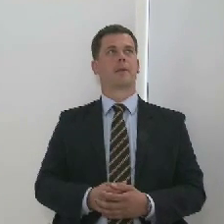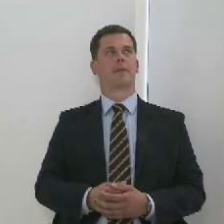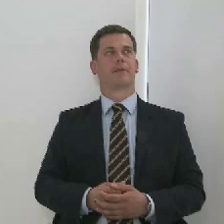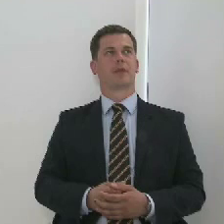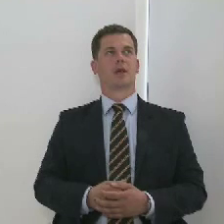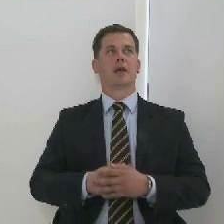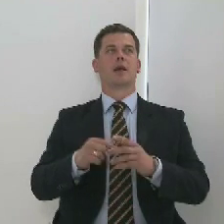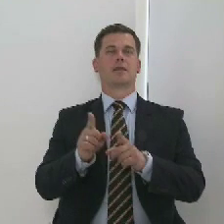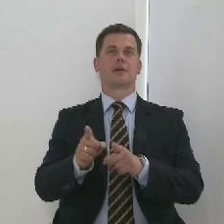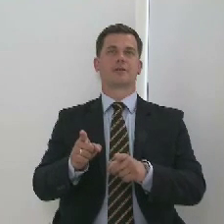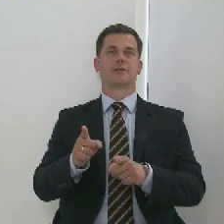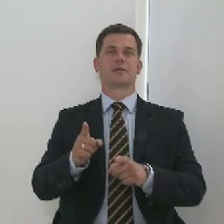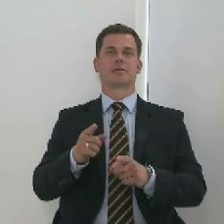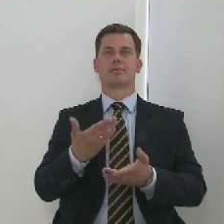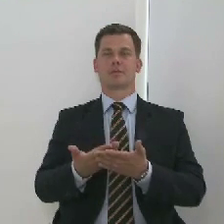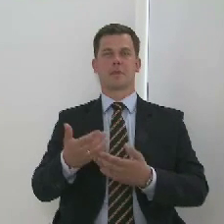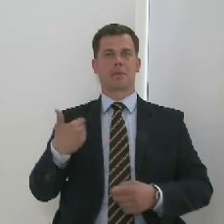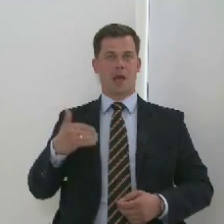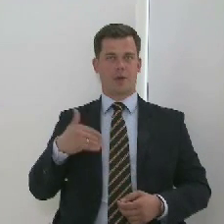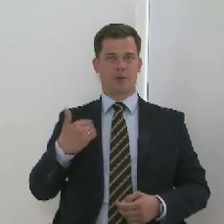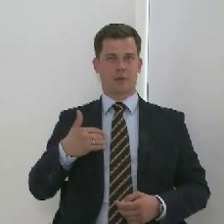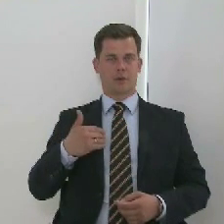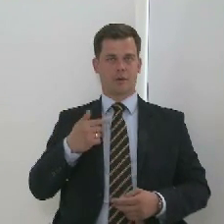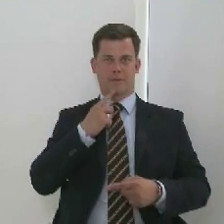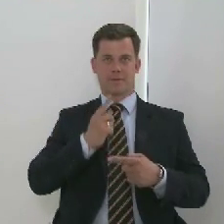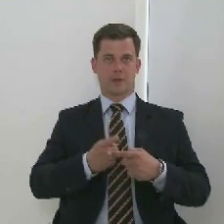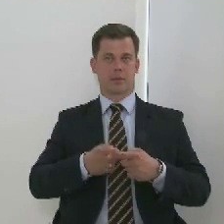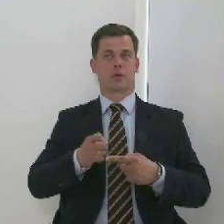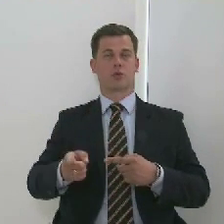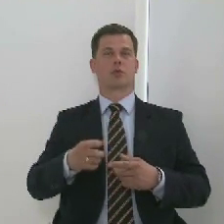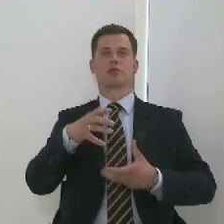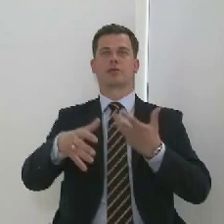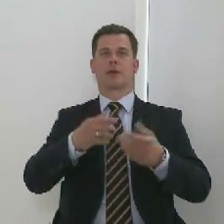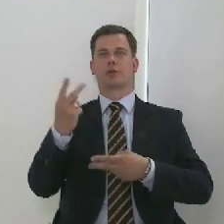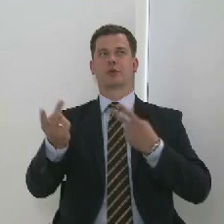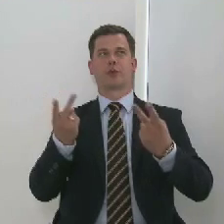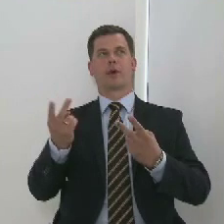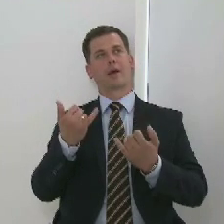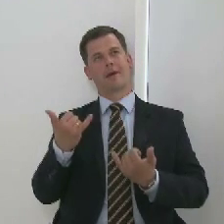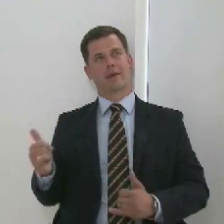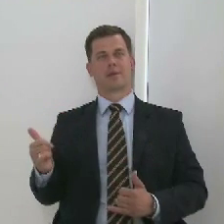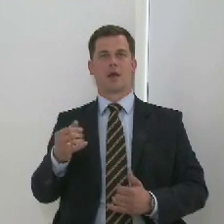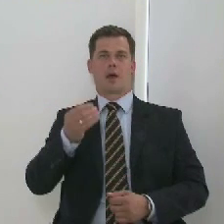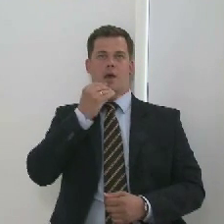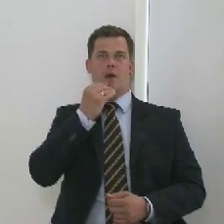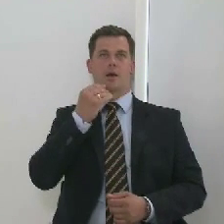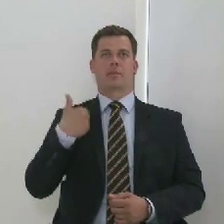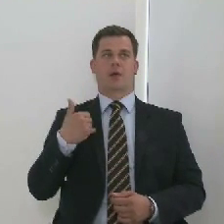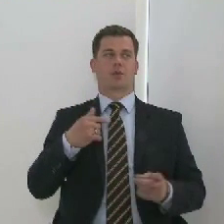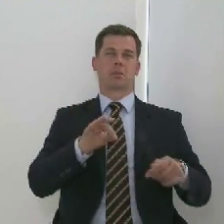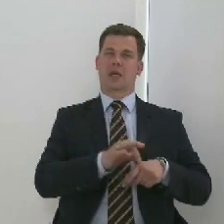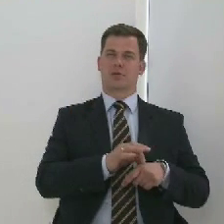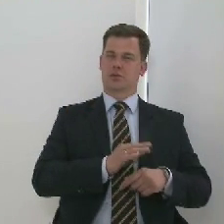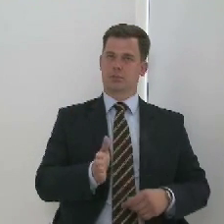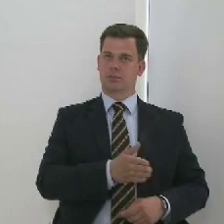W związku z tym źródła białka, świat poszukuje alternatywnych źródeł białka, bo białko to